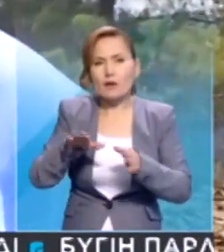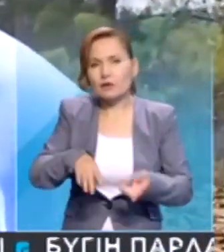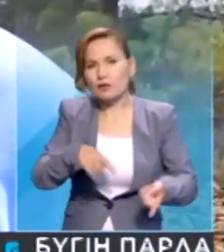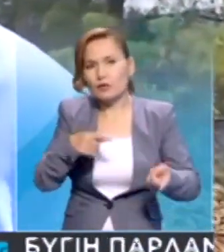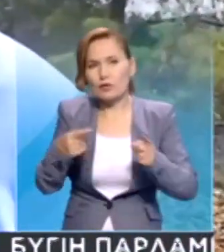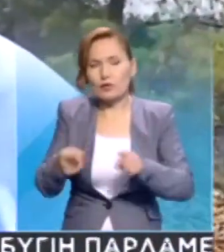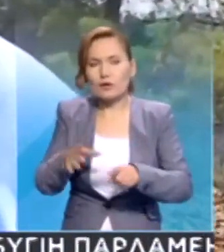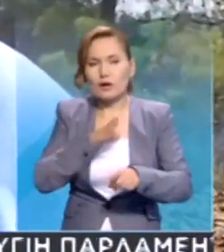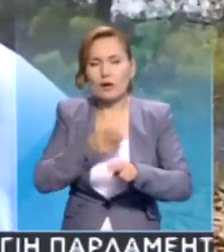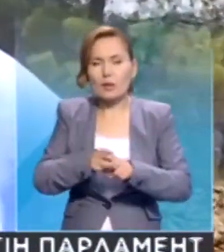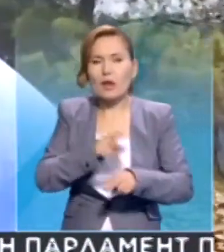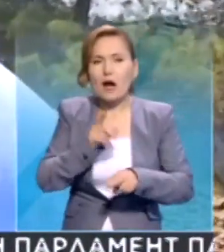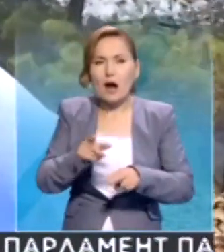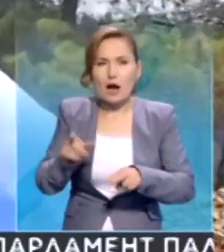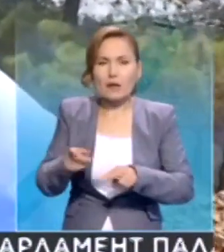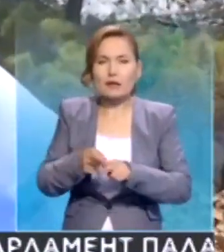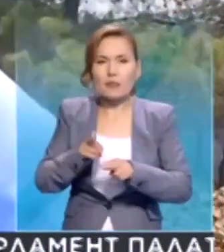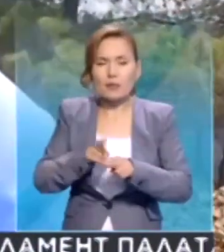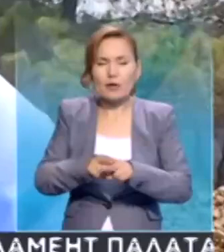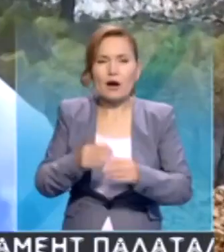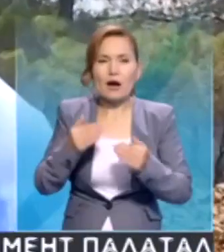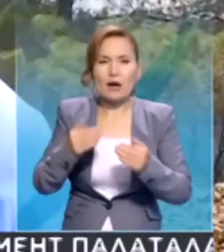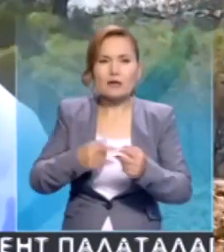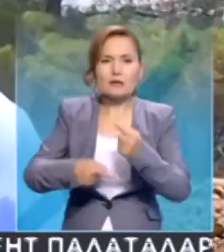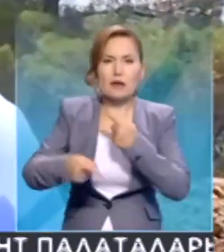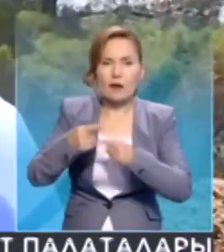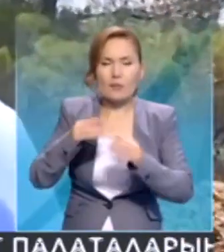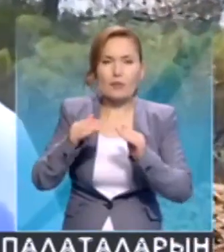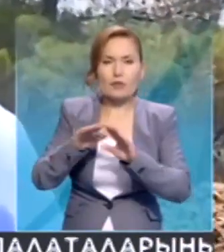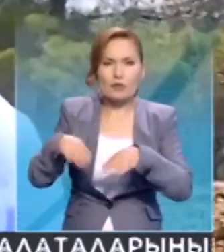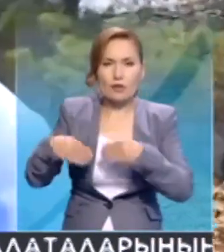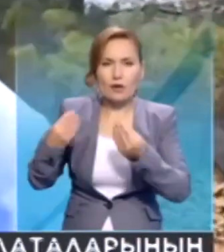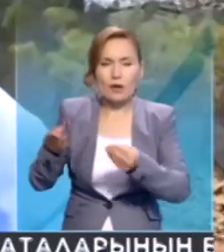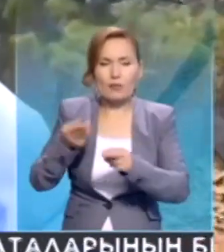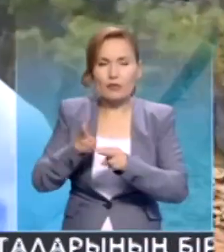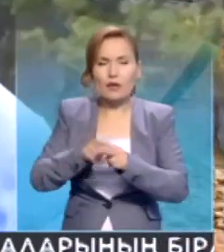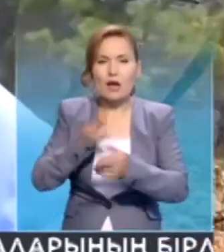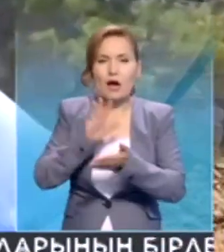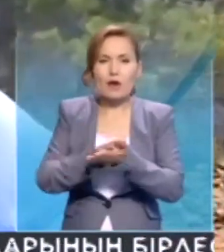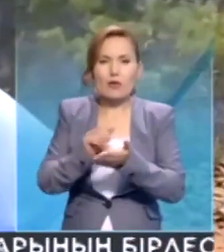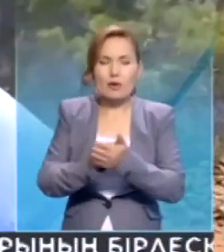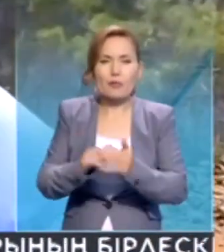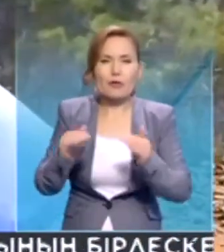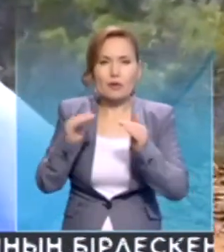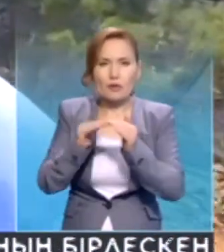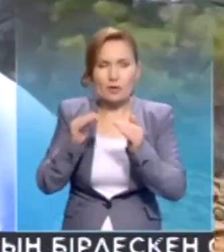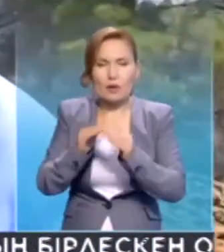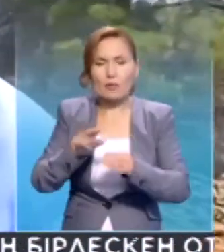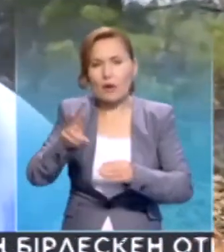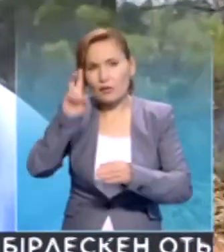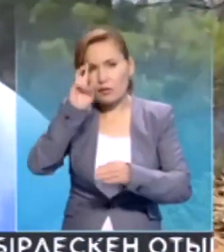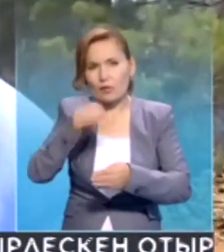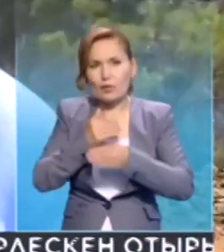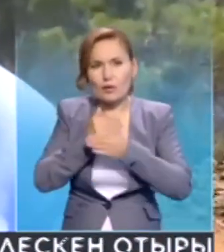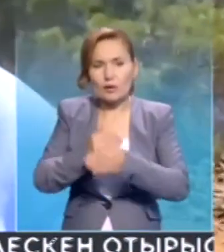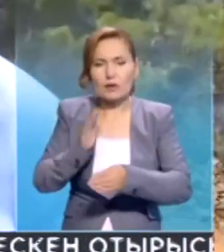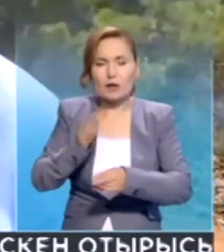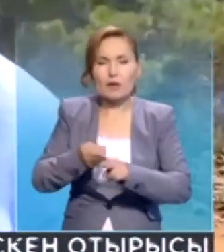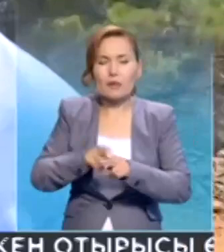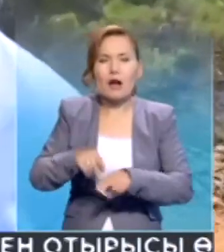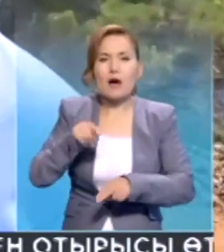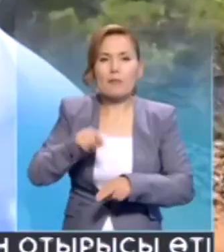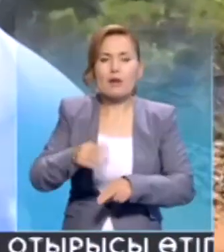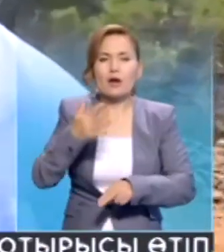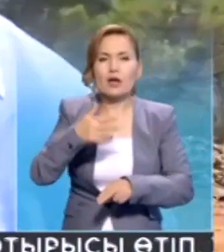қауіп жоқ. Тұрғындар өз үйлеріне қайталады. Ал енді үйі жарамсыз күйге түскен азаматтар тиісті көмек алады. Біз анықтағанымыздай барлығы